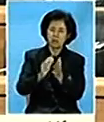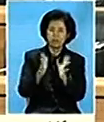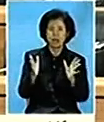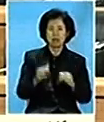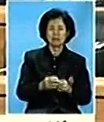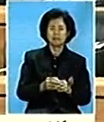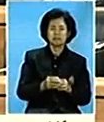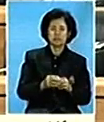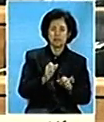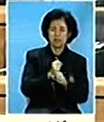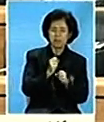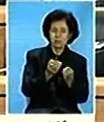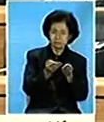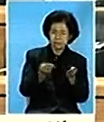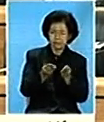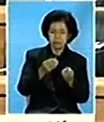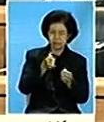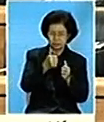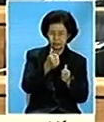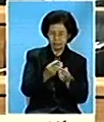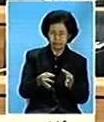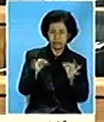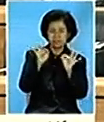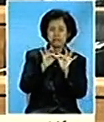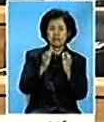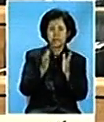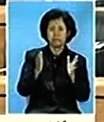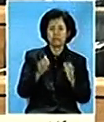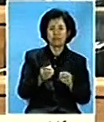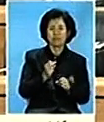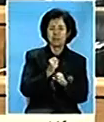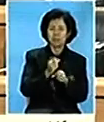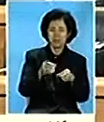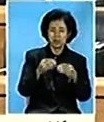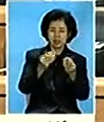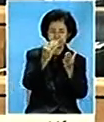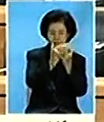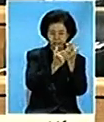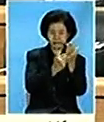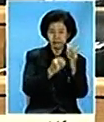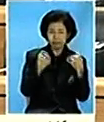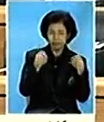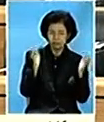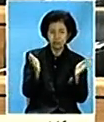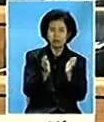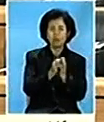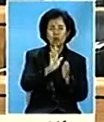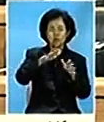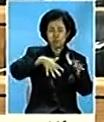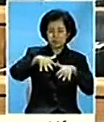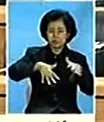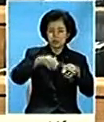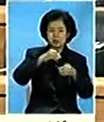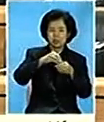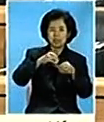ให้การบริหารงานมีประสิทธิภาพยิ่งขึ้นจะทำให้กระบวนการมีส่วนร่วมของพี่น้องประชาชนในพื้น